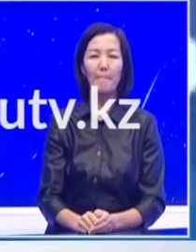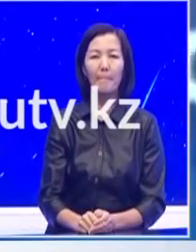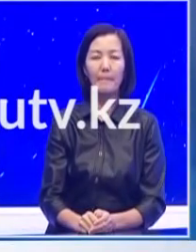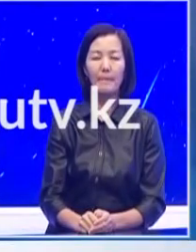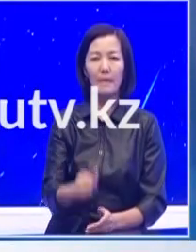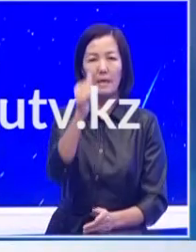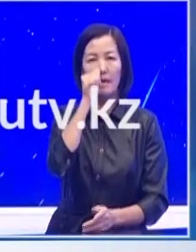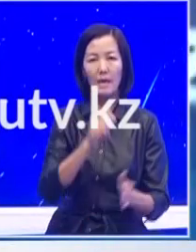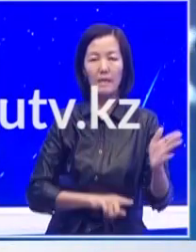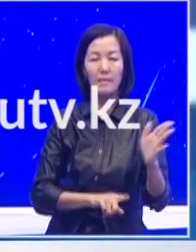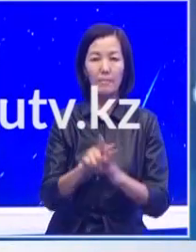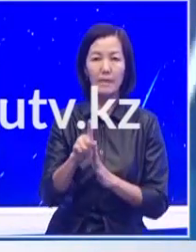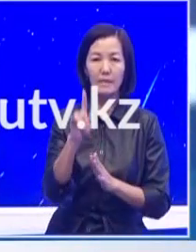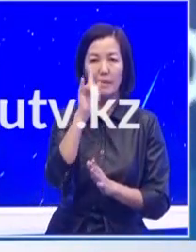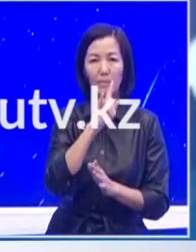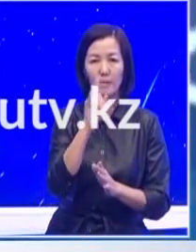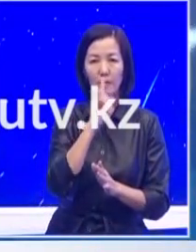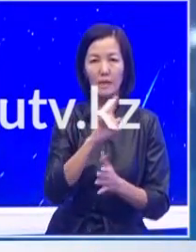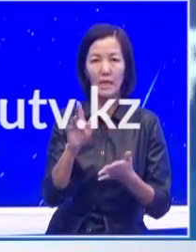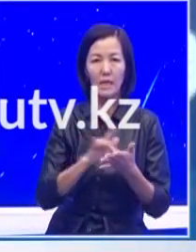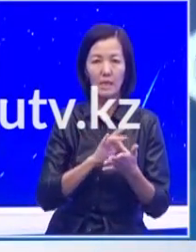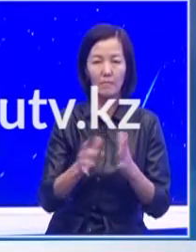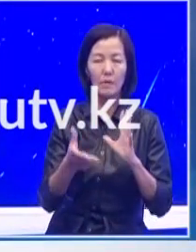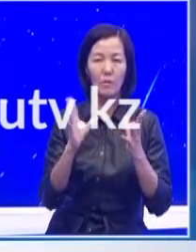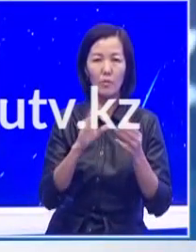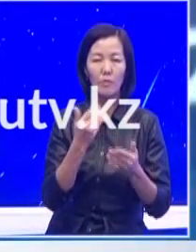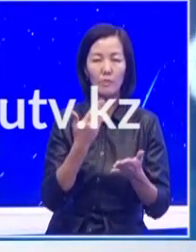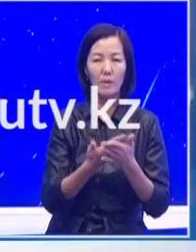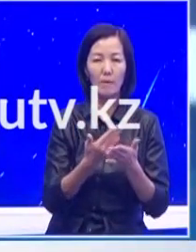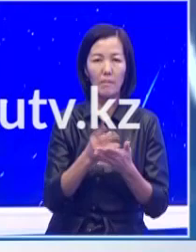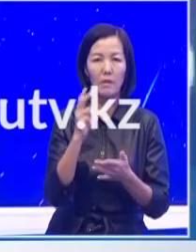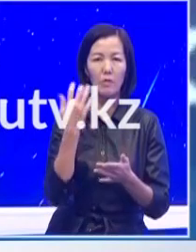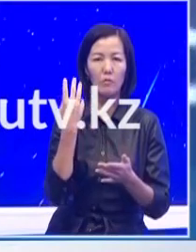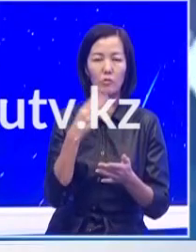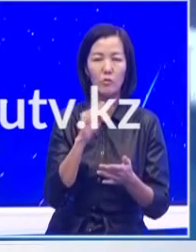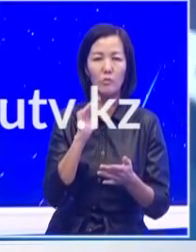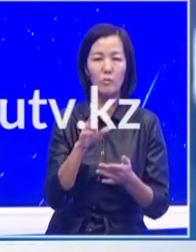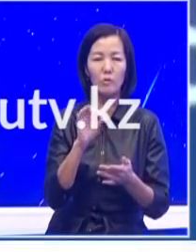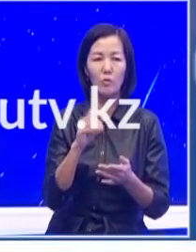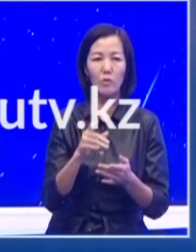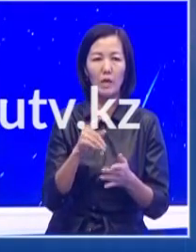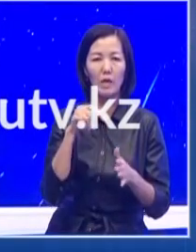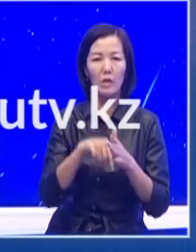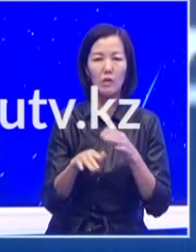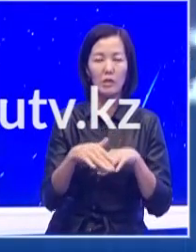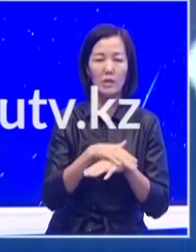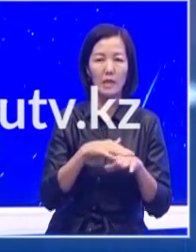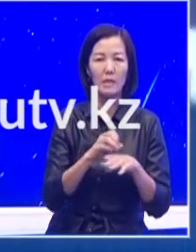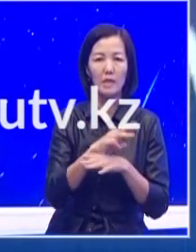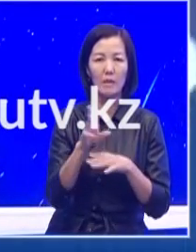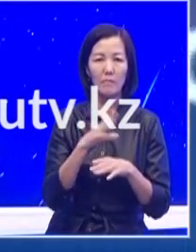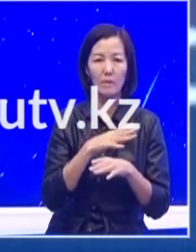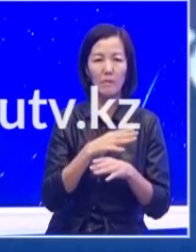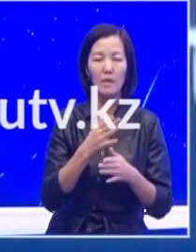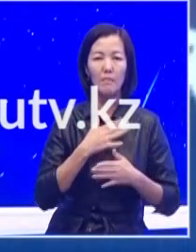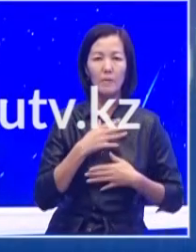Айдың басындағы қолда бар бензин қорын есепке ала отырып, ол шамамен 230 мың тонна өнім. Ішкі нарықты қамтимыз деп ойлаймын.